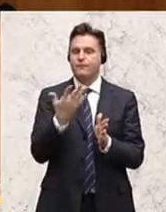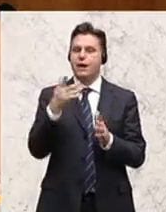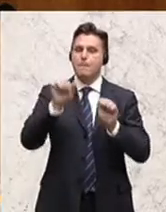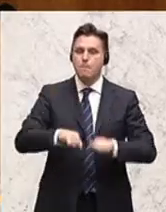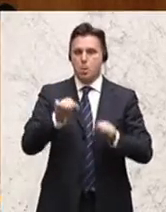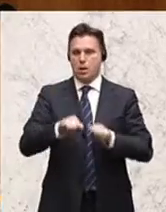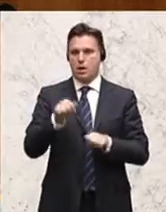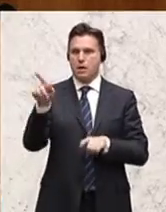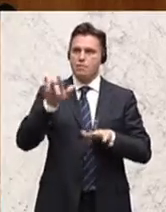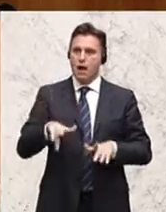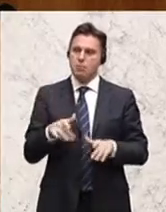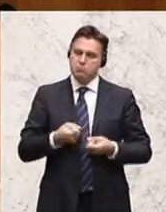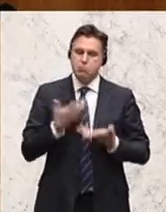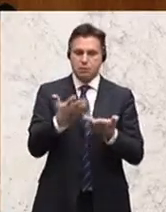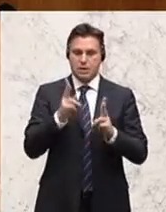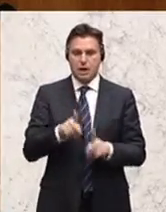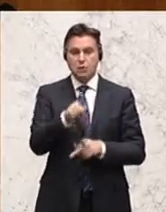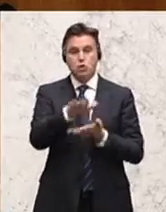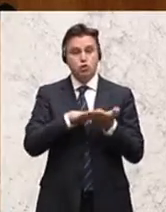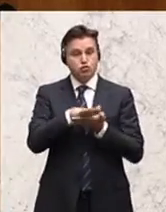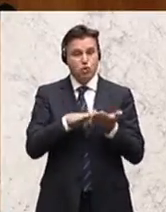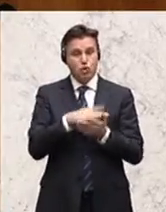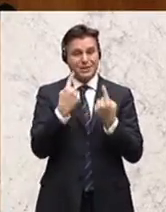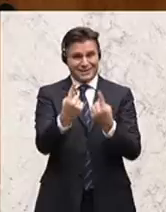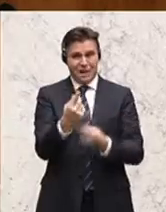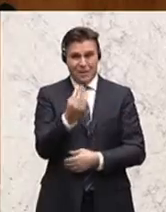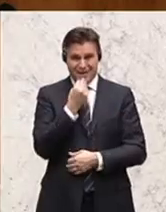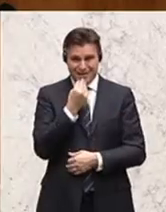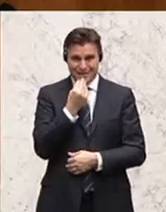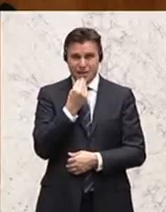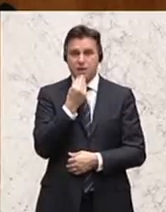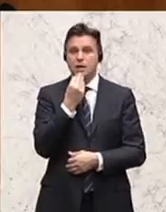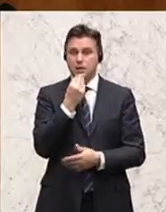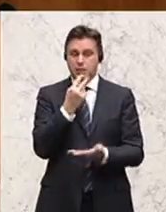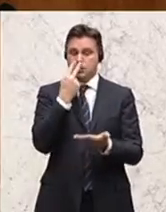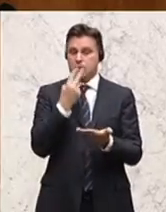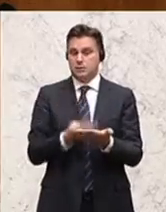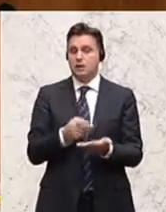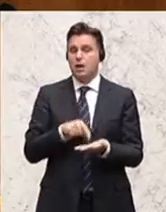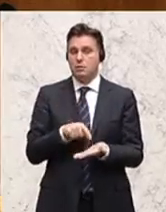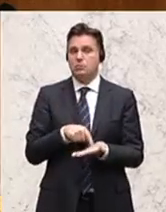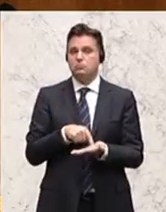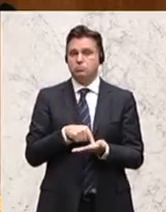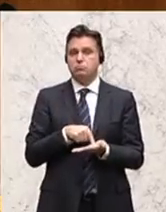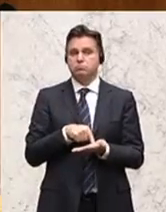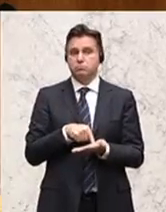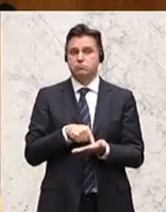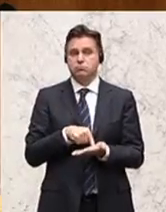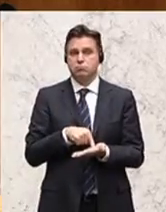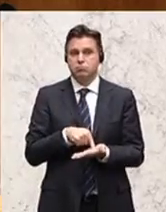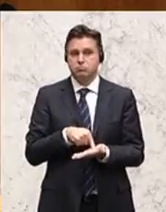möglich ist. Und wenn Sie diese Schokolade essen, denken Sie auch daran, dass die